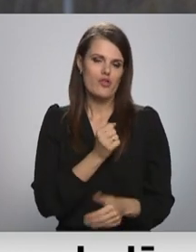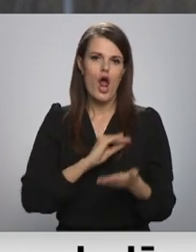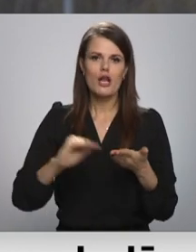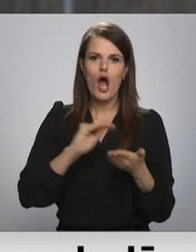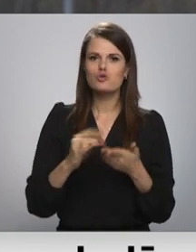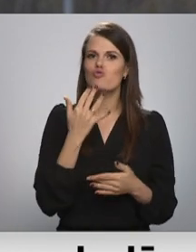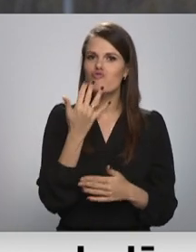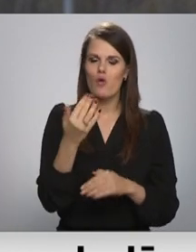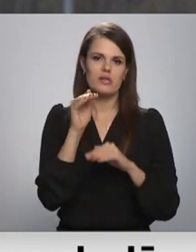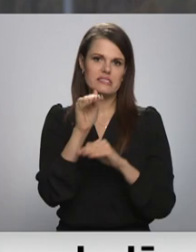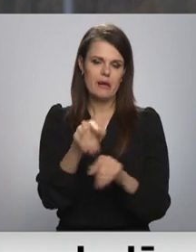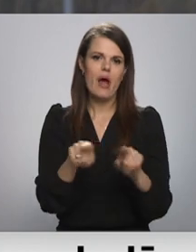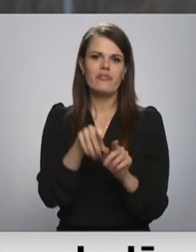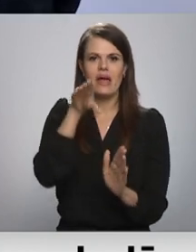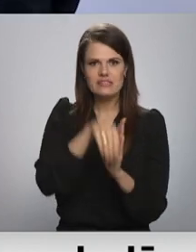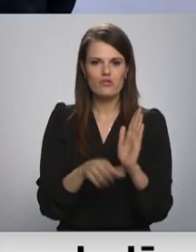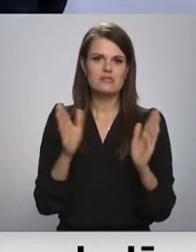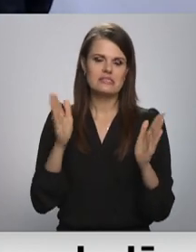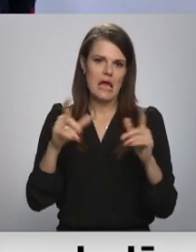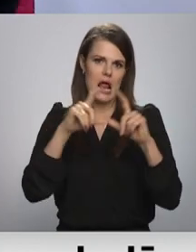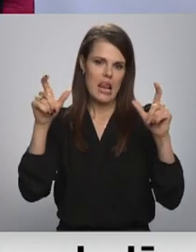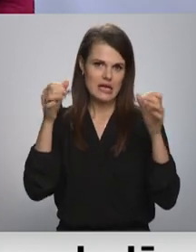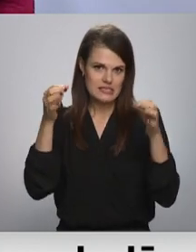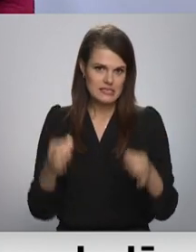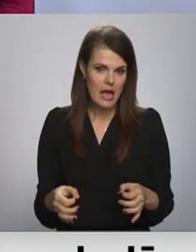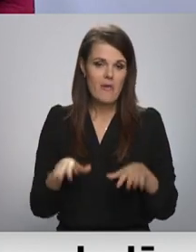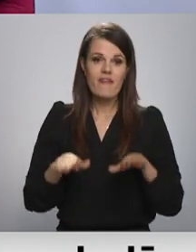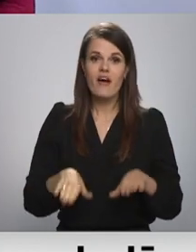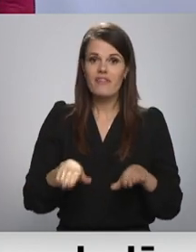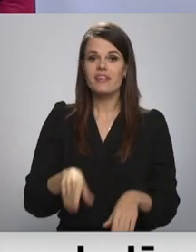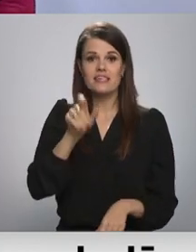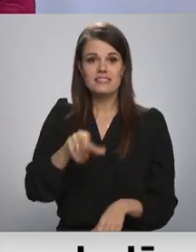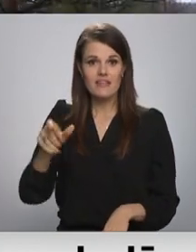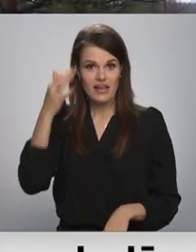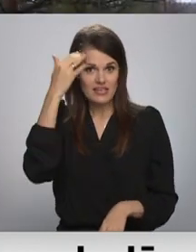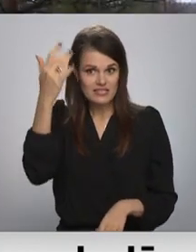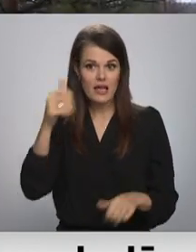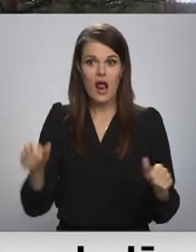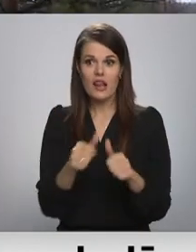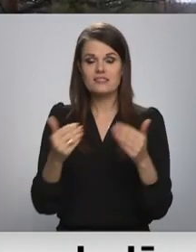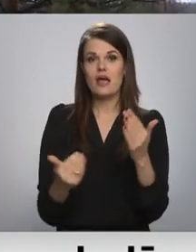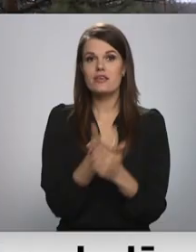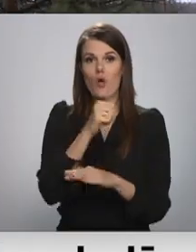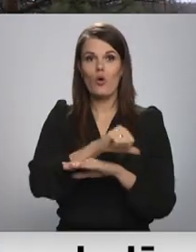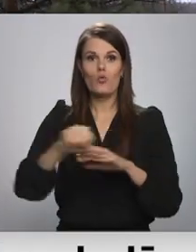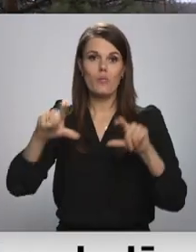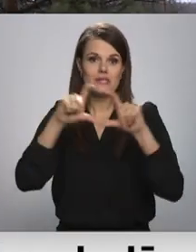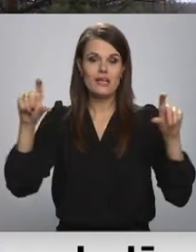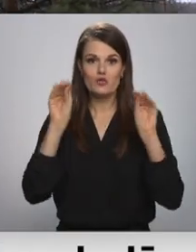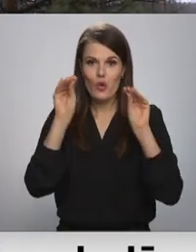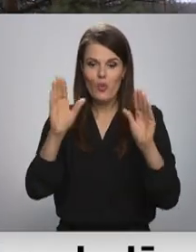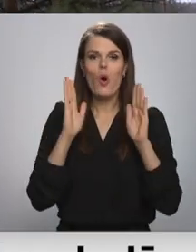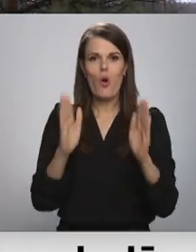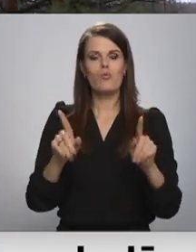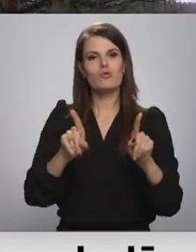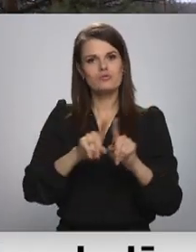valodas saglabošanu, tai skaitā arī uz ceļa zīmēm. Vietējie iedzīvotāji cer, ka līdz ar jauno robežas ceļa zīmju uzstādīšanu tiks